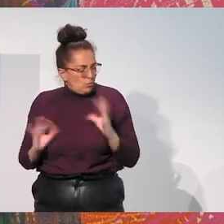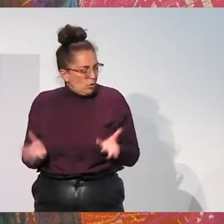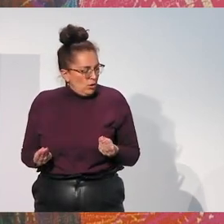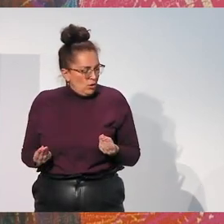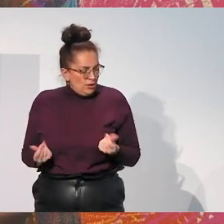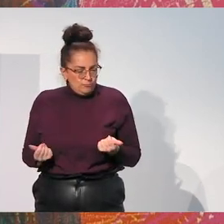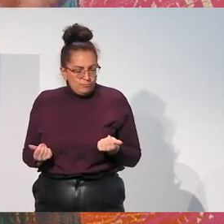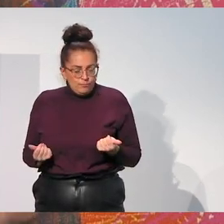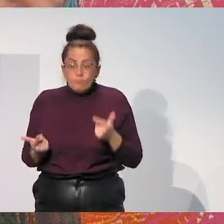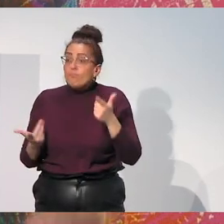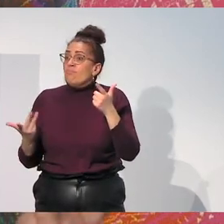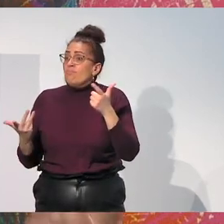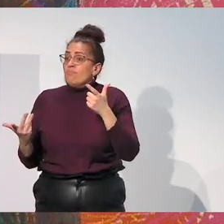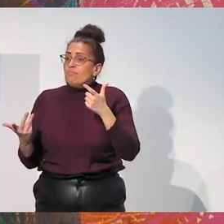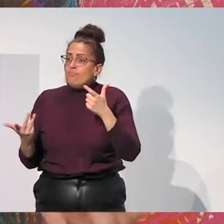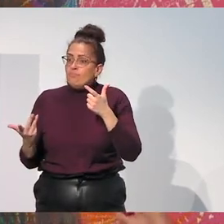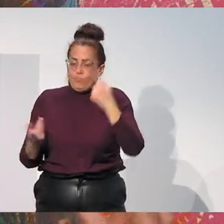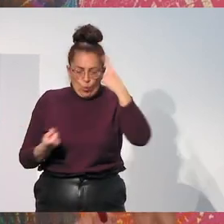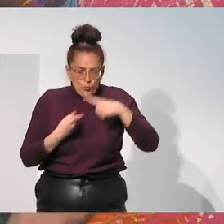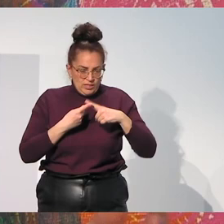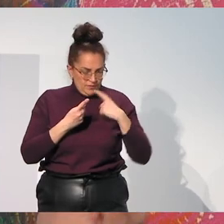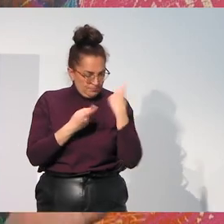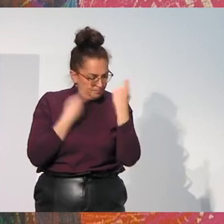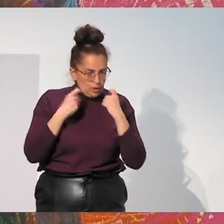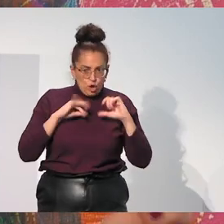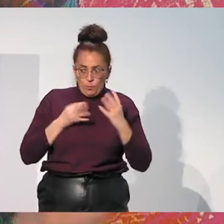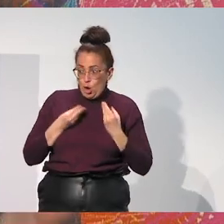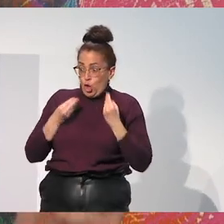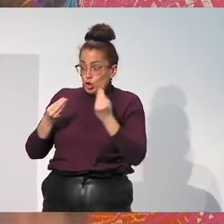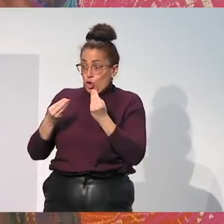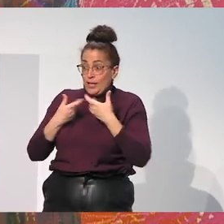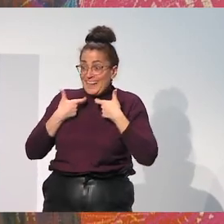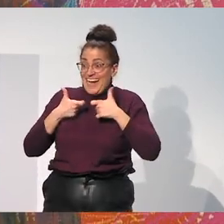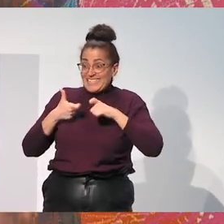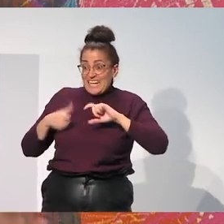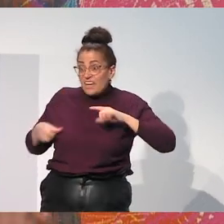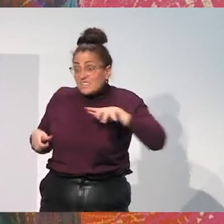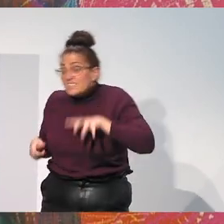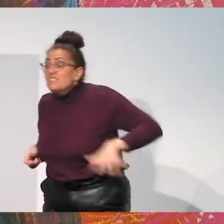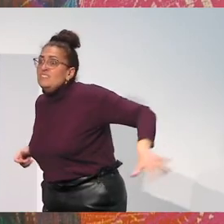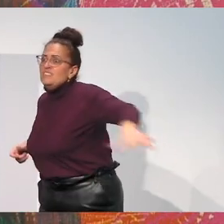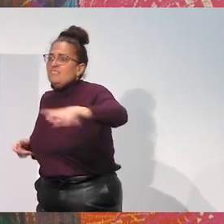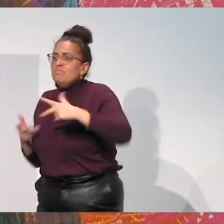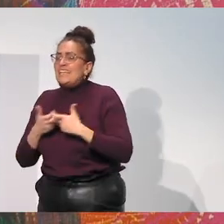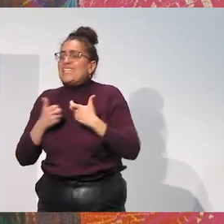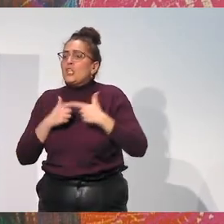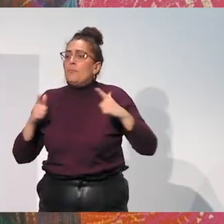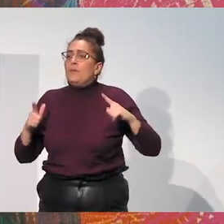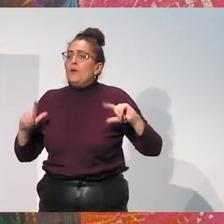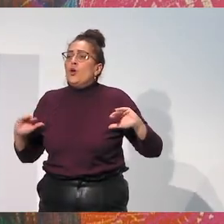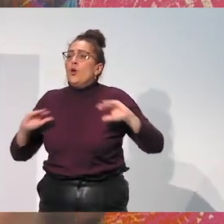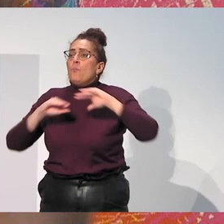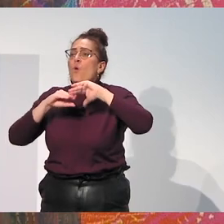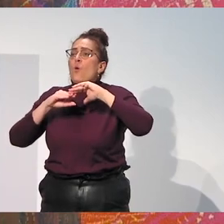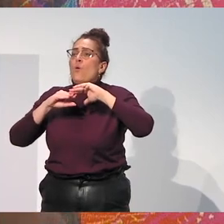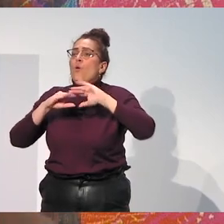de faire en sorte que tout le monde puisse avoir accès au soleil. Et donc, ce sont des villes au plan hippodamien, comme Olympe, par exemple, où